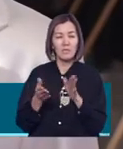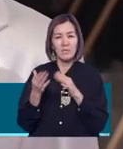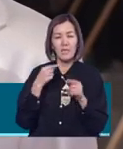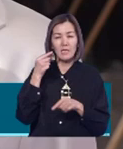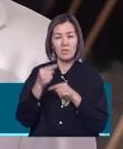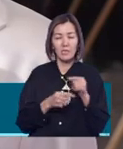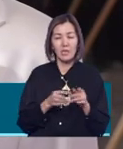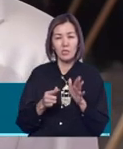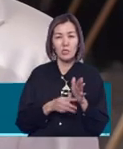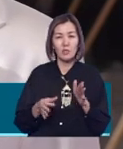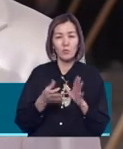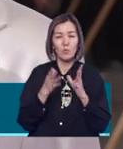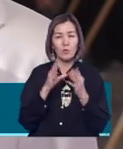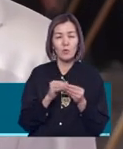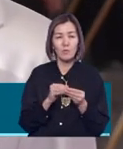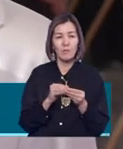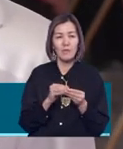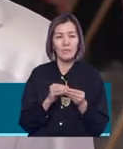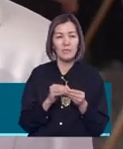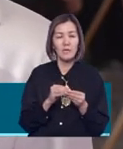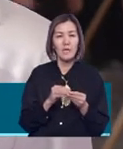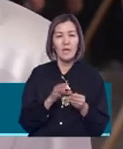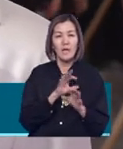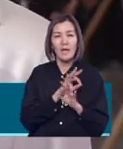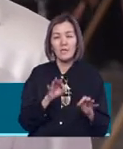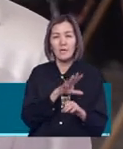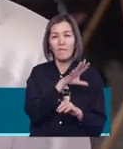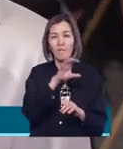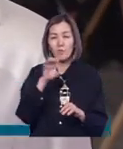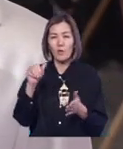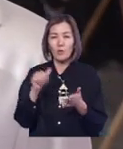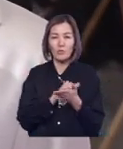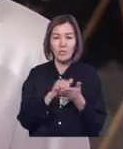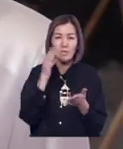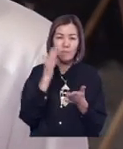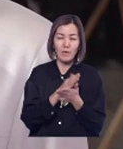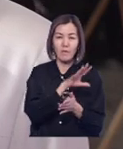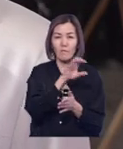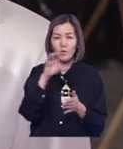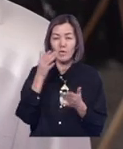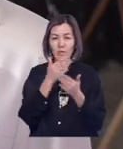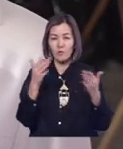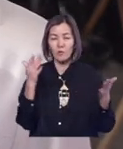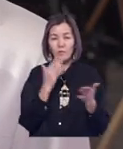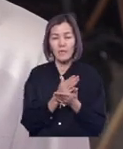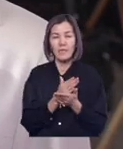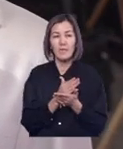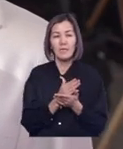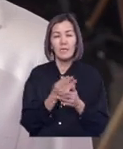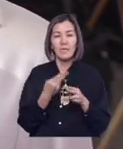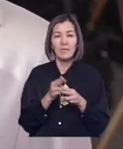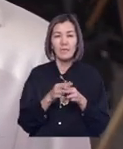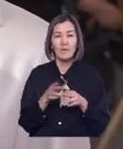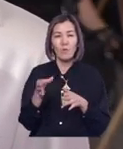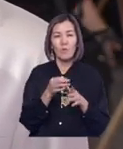Жетісу өңіріне байланысты жақсы фото суреттер, яғни фото құжаттары бар бізде. Сонымен қатар ең алғаш